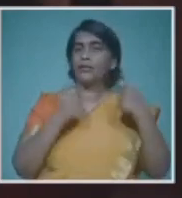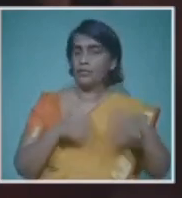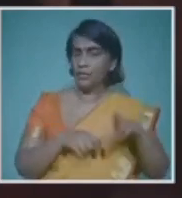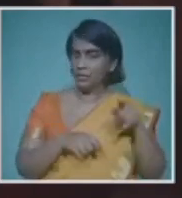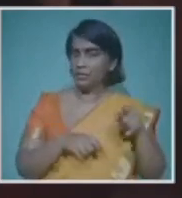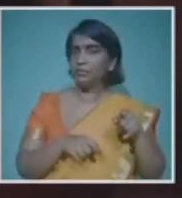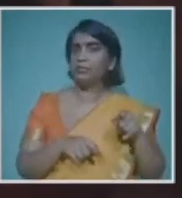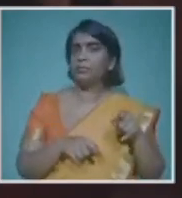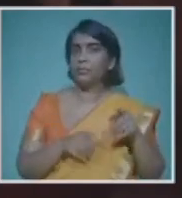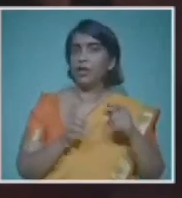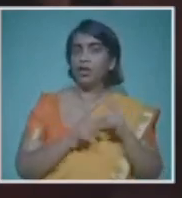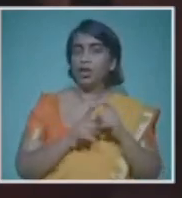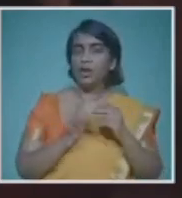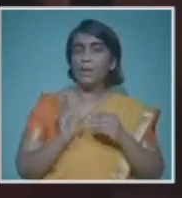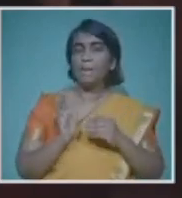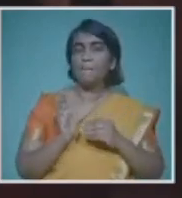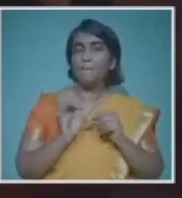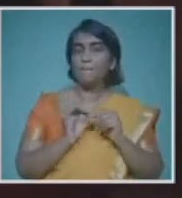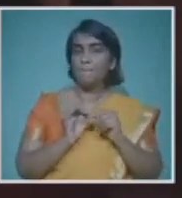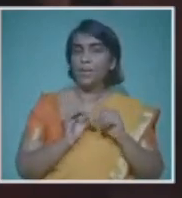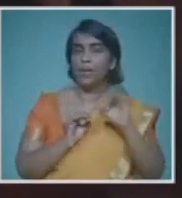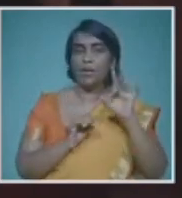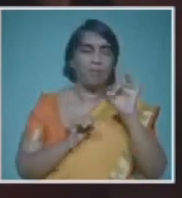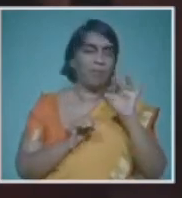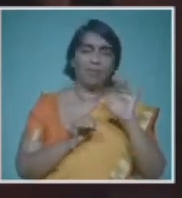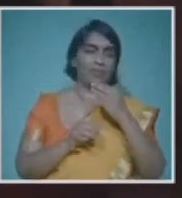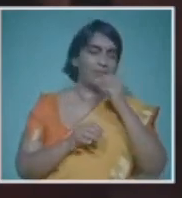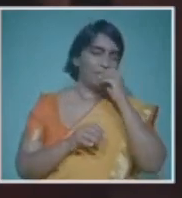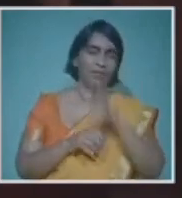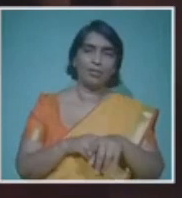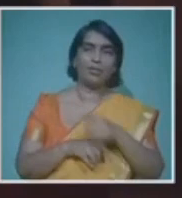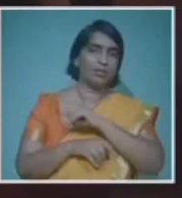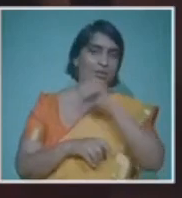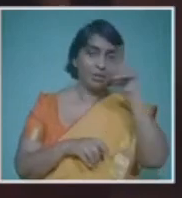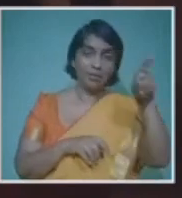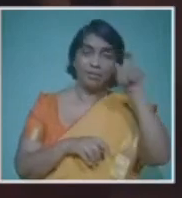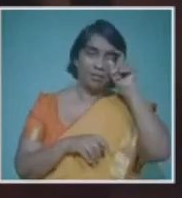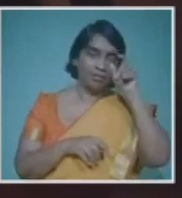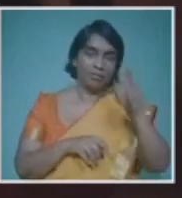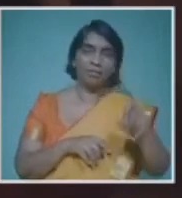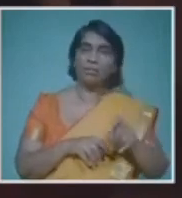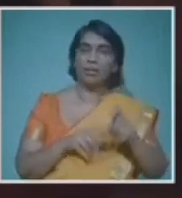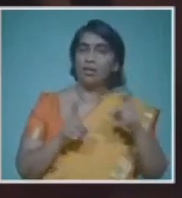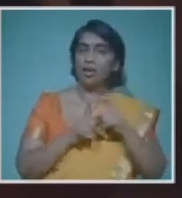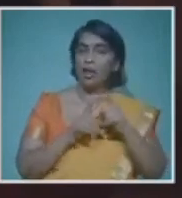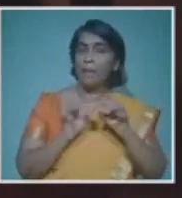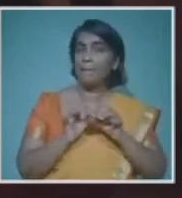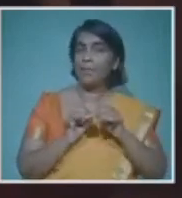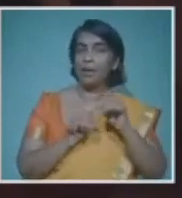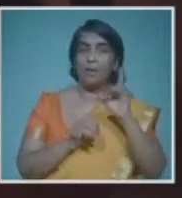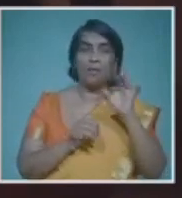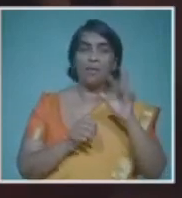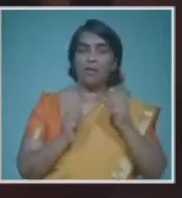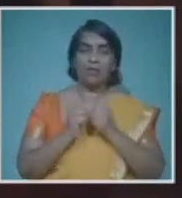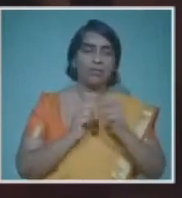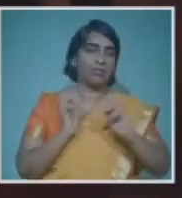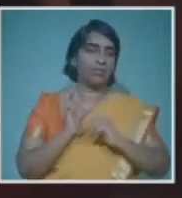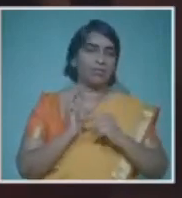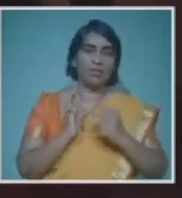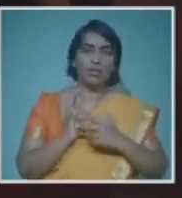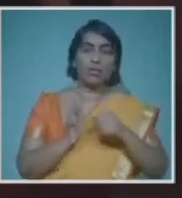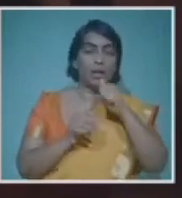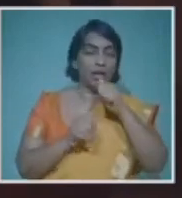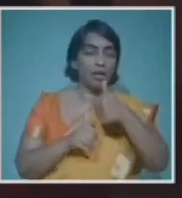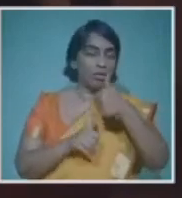තියෙනවා ඩොලර් මිලියන 15 කියන එක නම් සම්පූර්ණ බොරුවක් මම හිතන්නේ ඔබතුමා ඇත්තට ගිහිල්ලා තියෙනවා නම් ඩොලර් මිලියන 15ෙන් හැරෙන්නවත් බෑ ව්‍යාපෘතිය ඔබතුමා